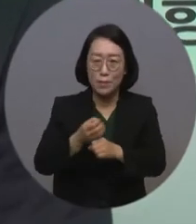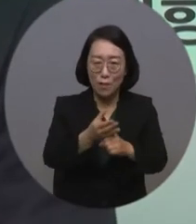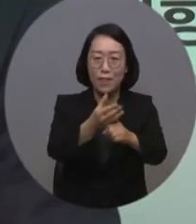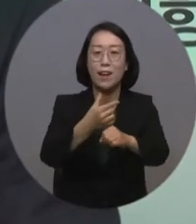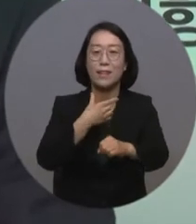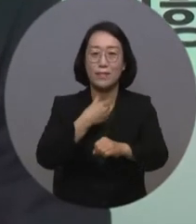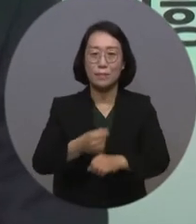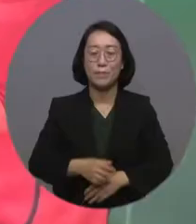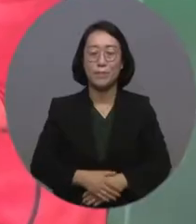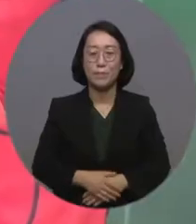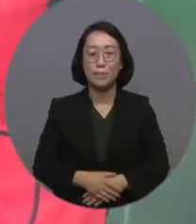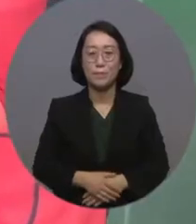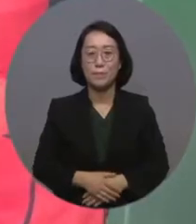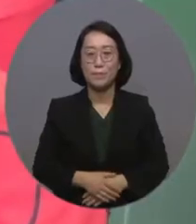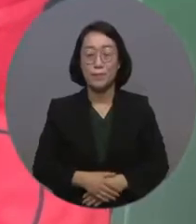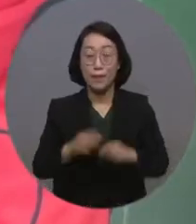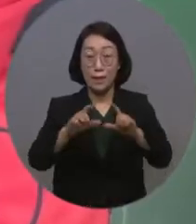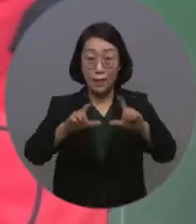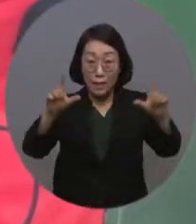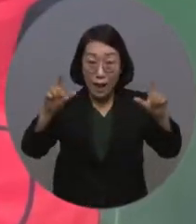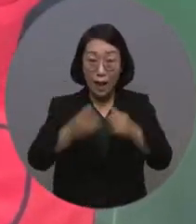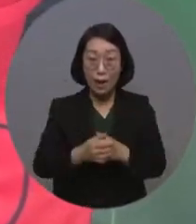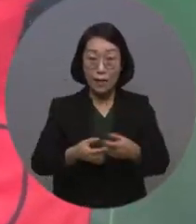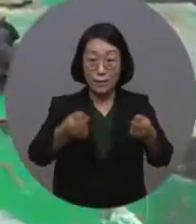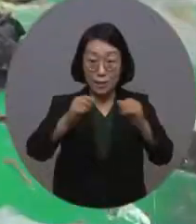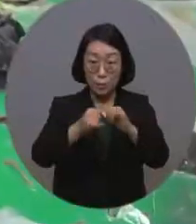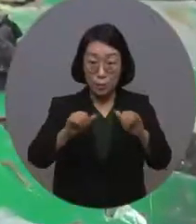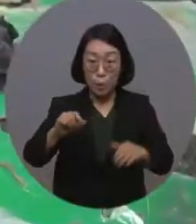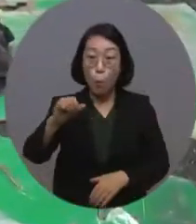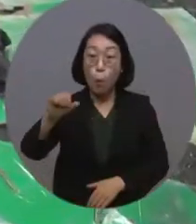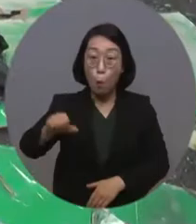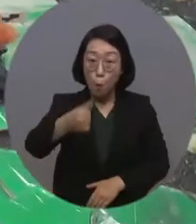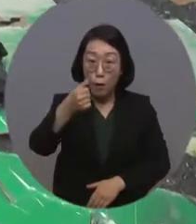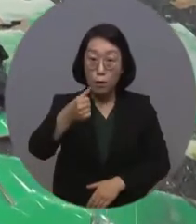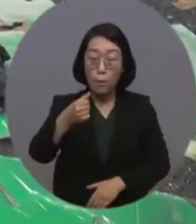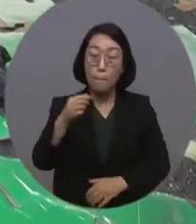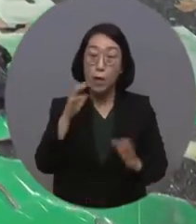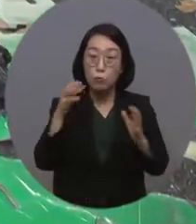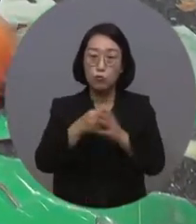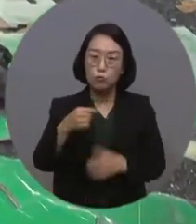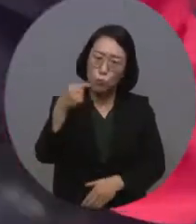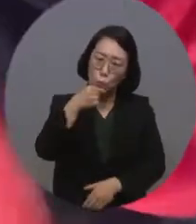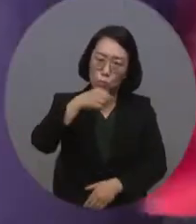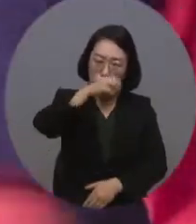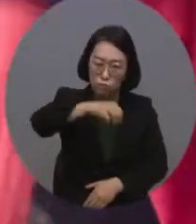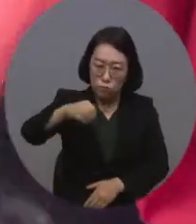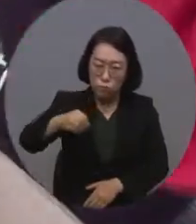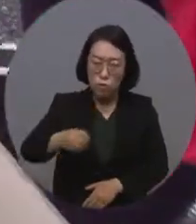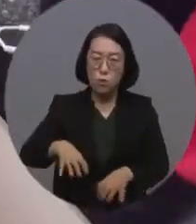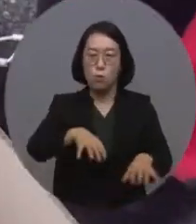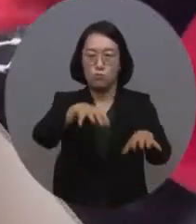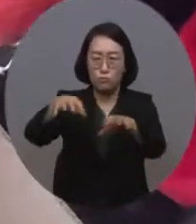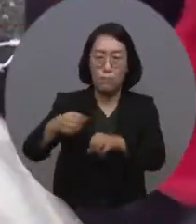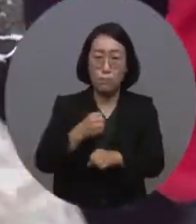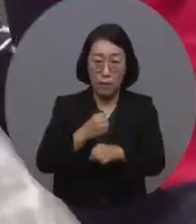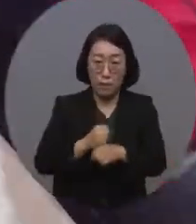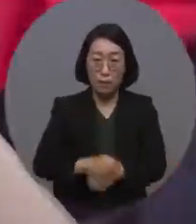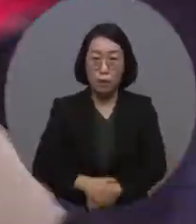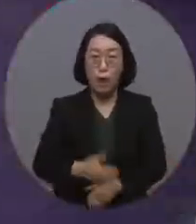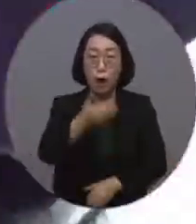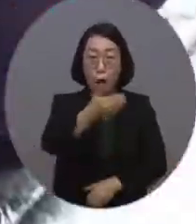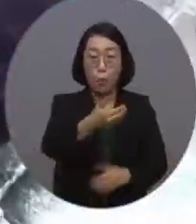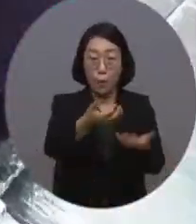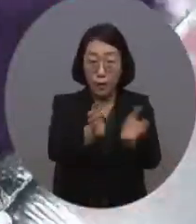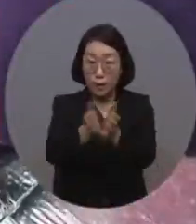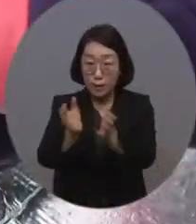좋겠습니다. 이날 봉사자들은 배추 500kg을 직접 절이고 김장해 상해 군경 지회회 9개 단체